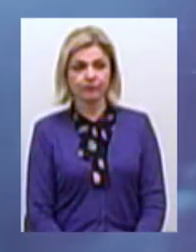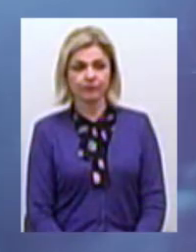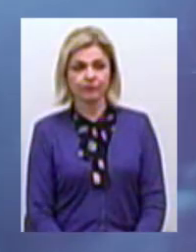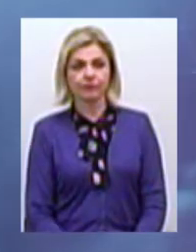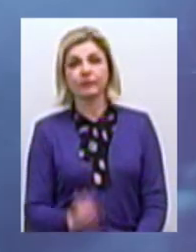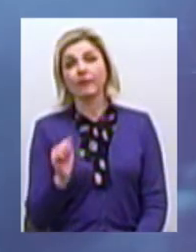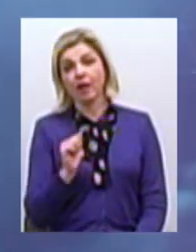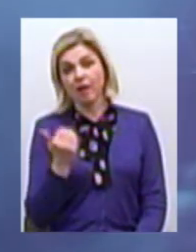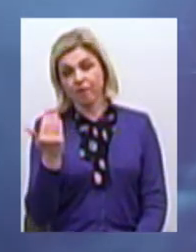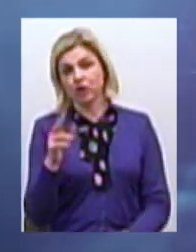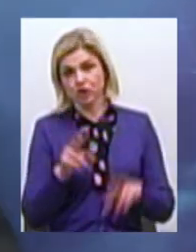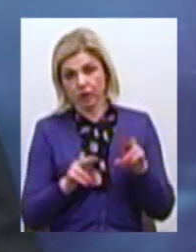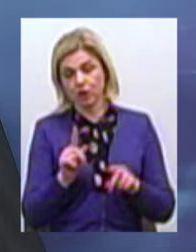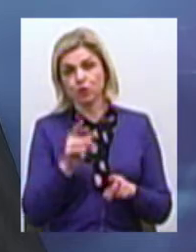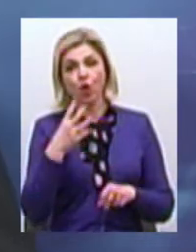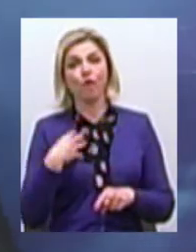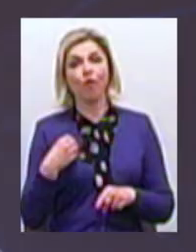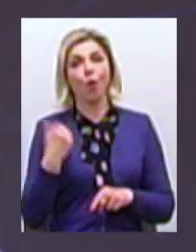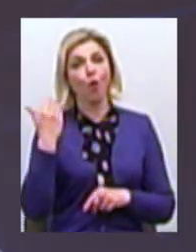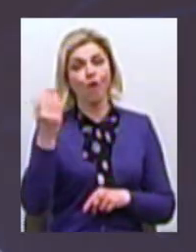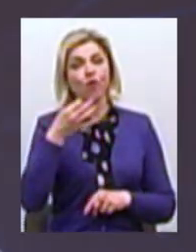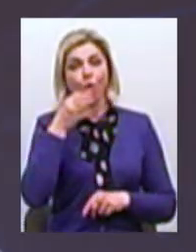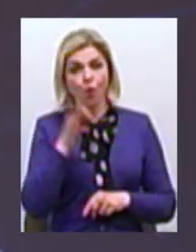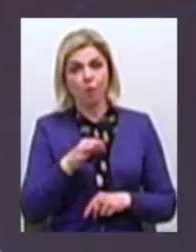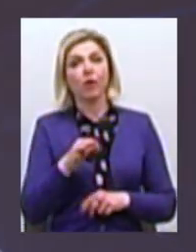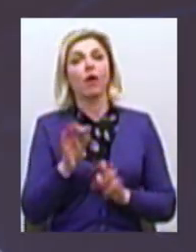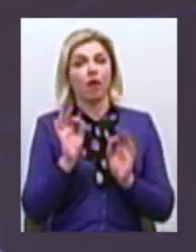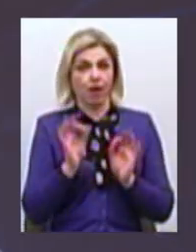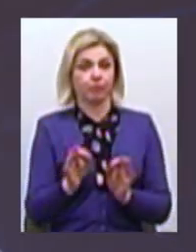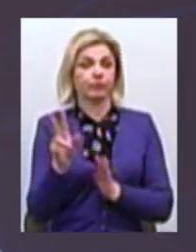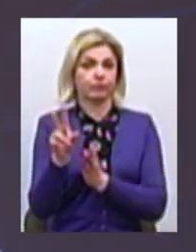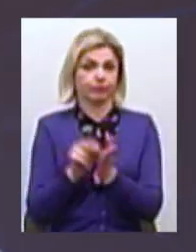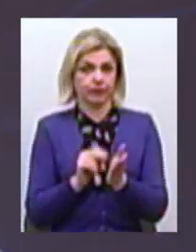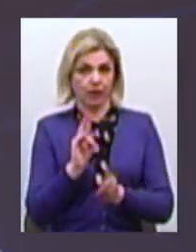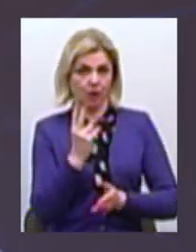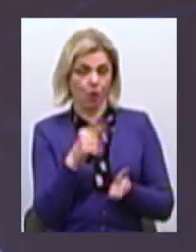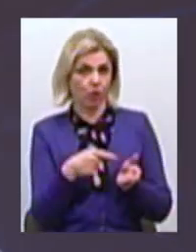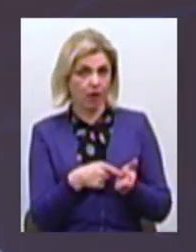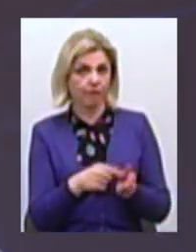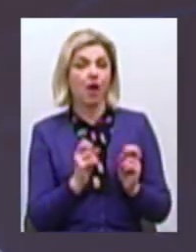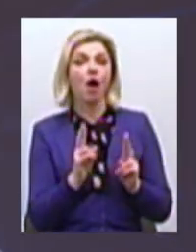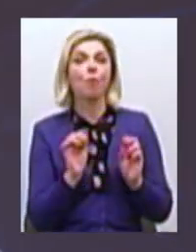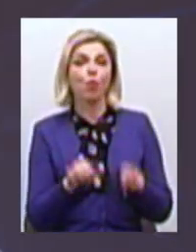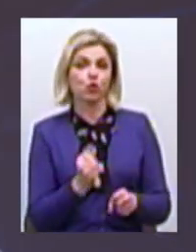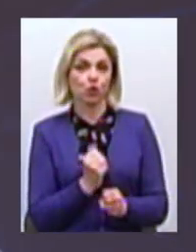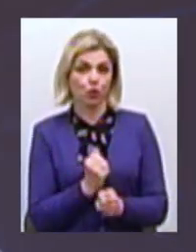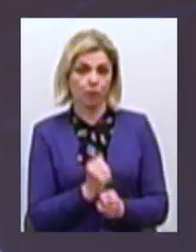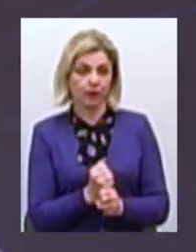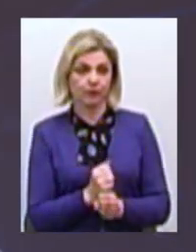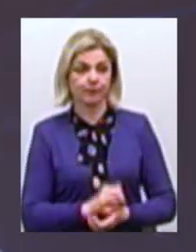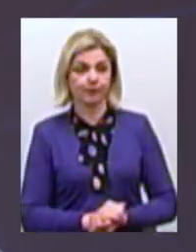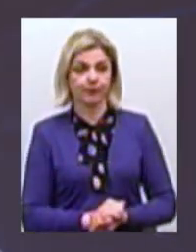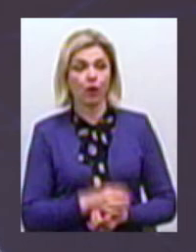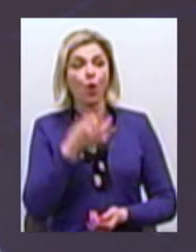Олександр, чи вважаєте ви львівський досвід гідним того, щоб наслідувати в Миколаєві, і як це можна зробити? Ну, опыт Львова